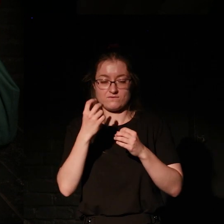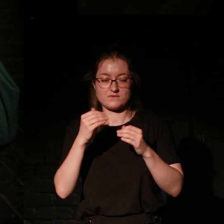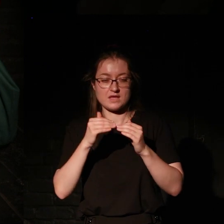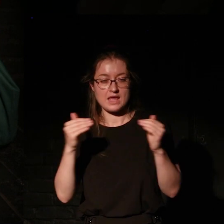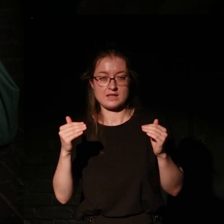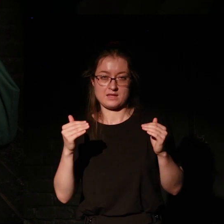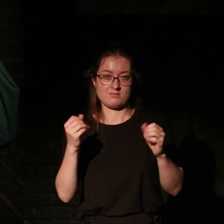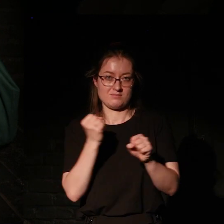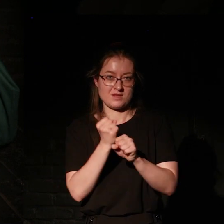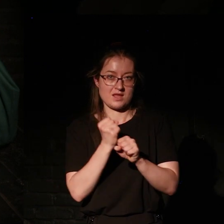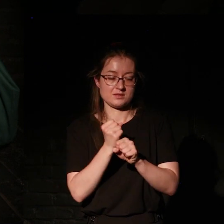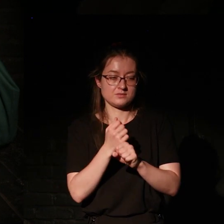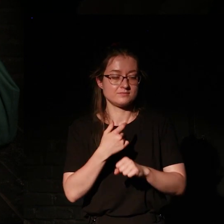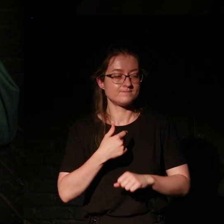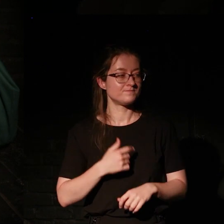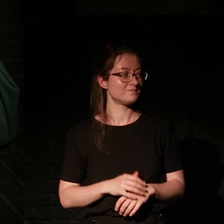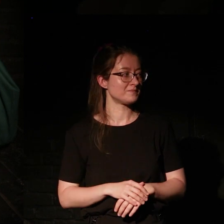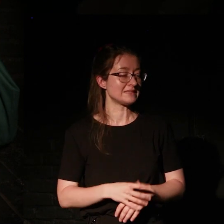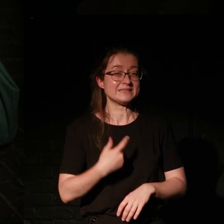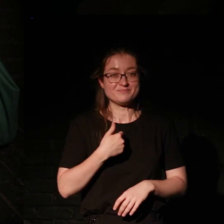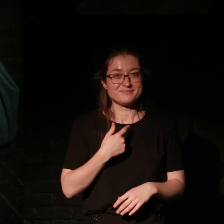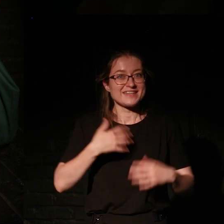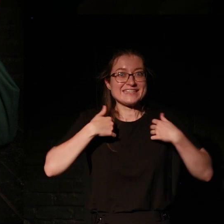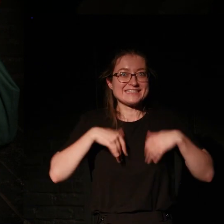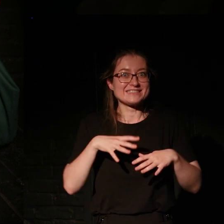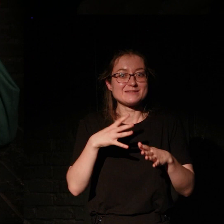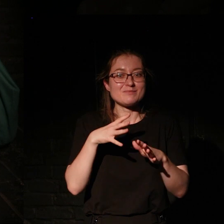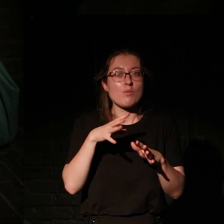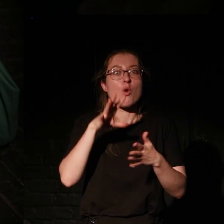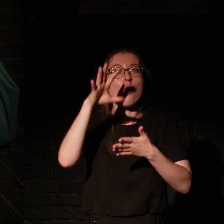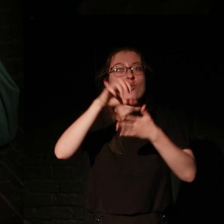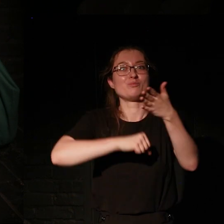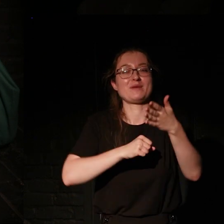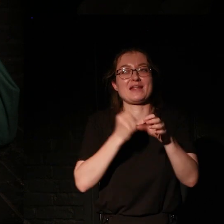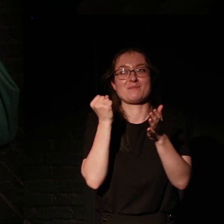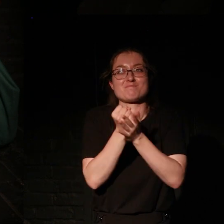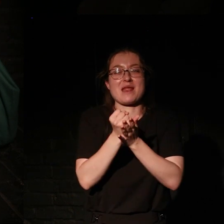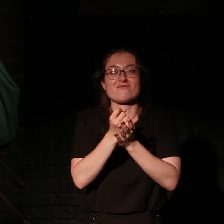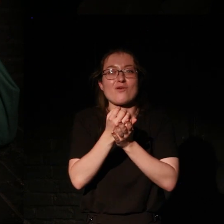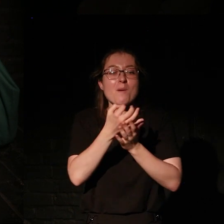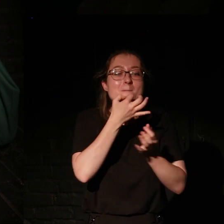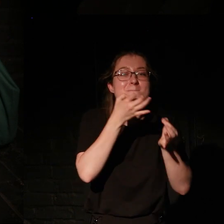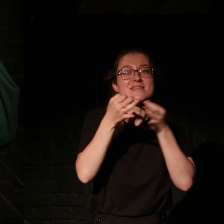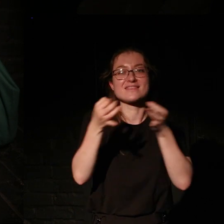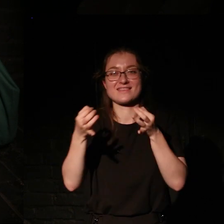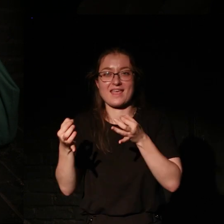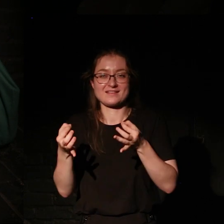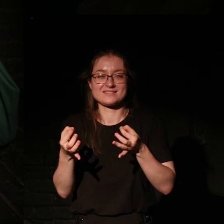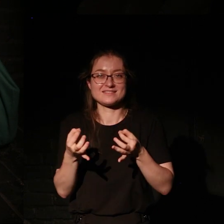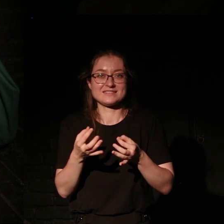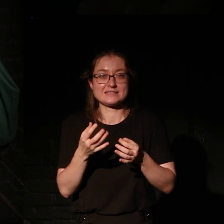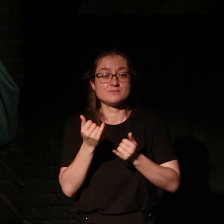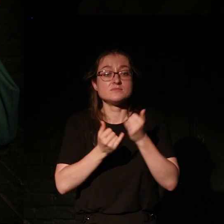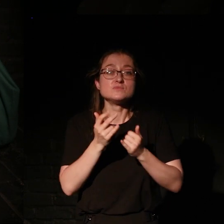Nie chciałabym odbierać Państwu prawa do zadania pytania. Jeżeli ktoś z Was